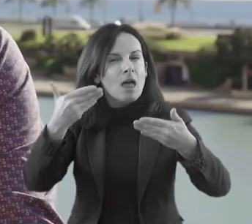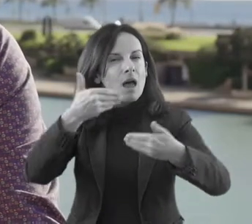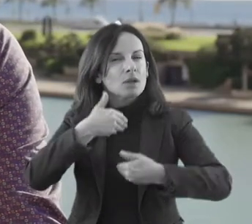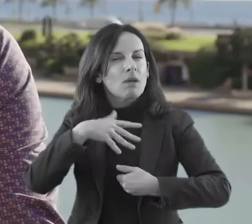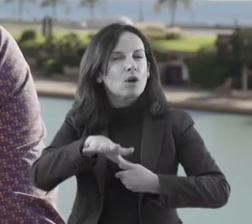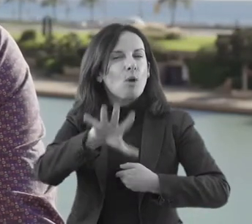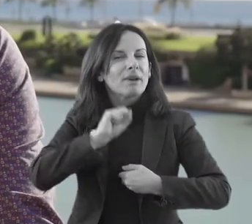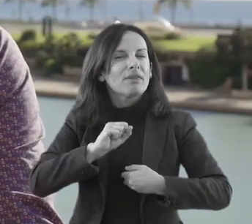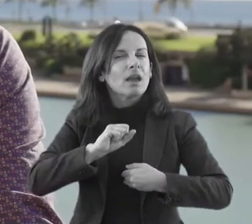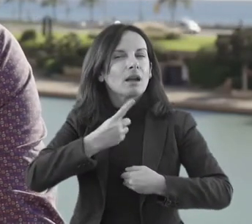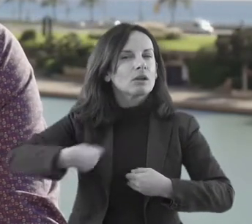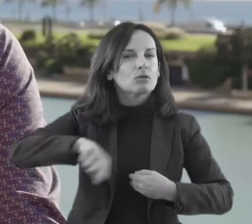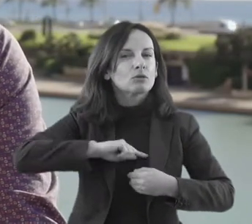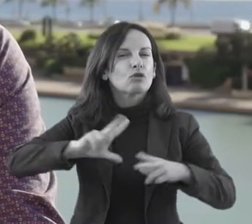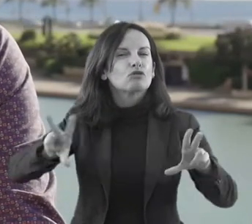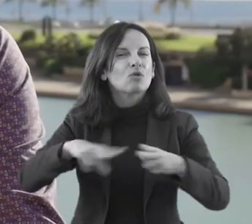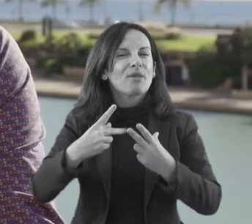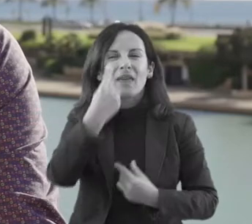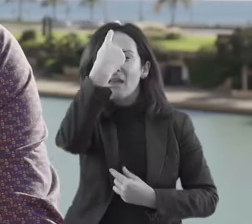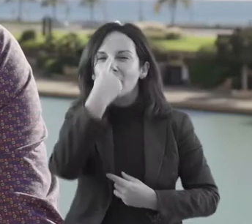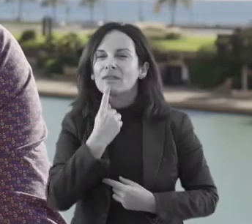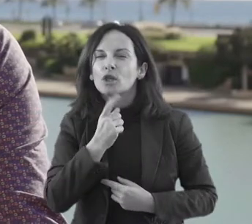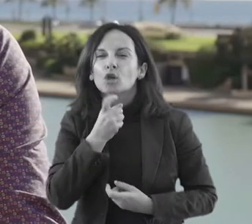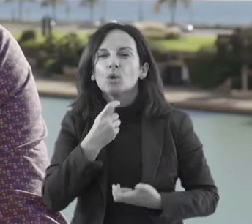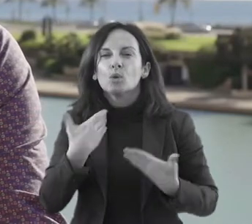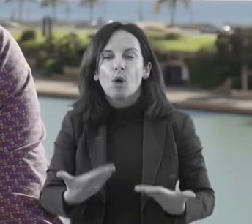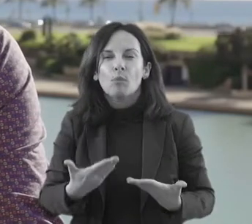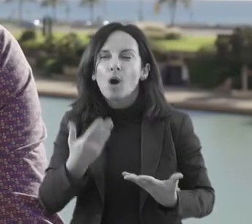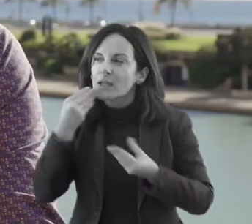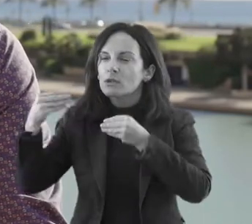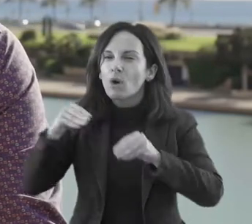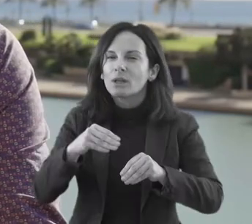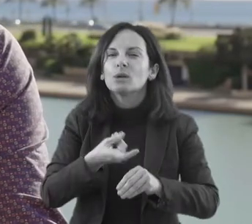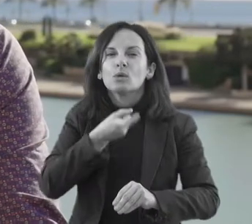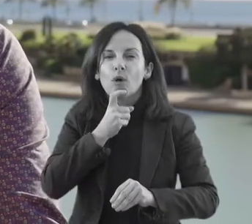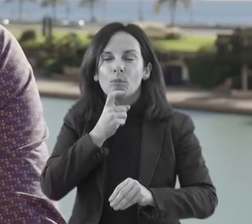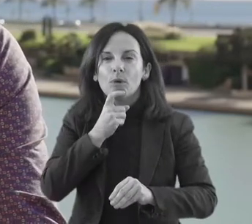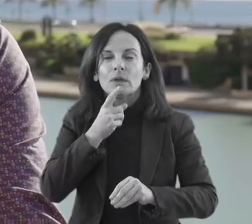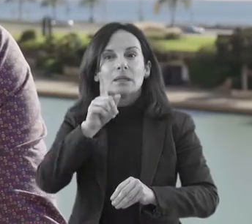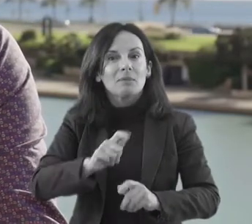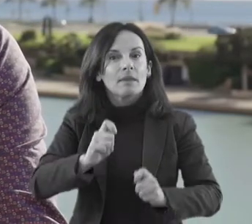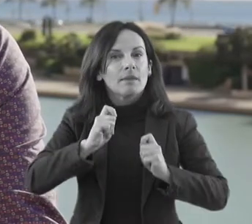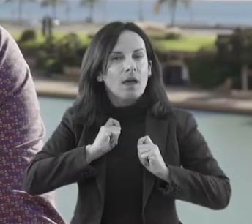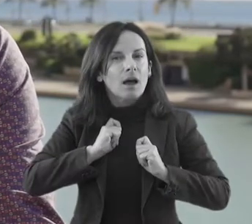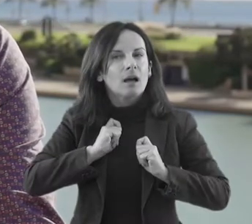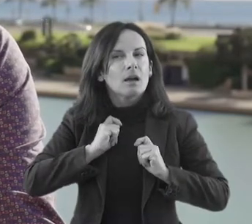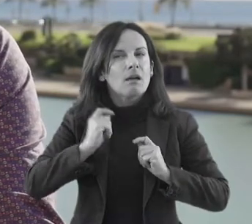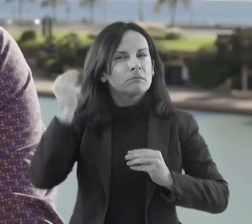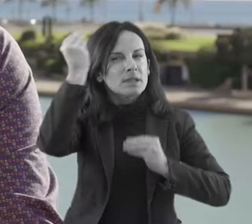societat, com hem arribat fins aquí, i ens han de donar o han de generar eines de debat i discussió que ens interpel·lin